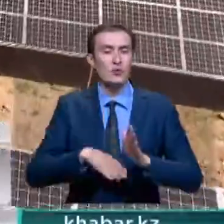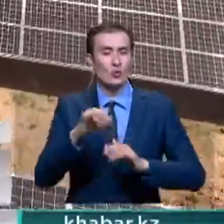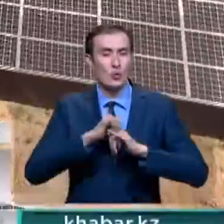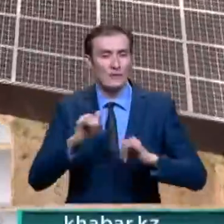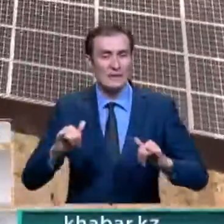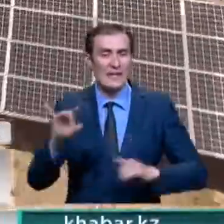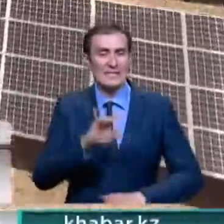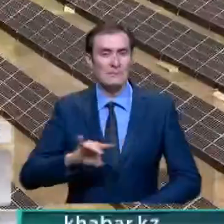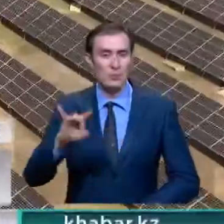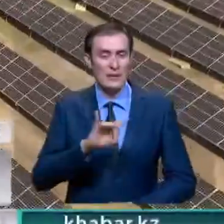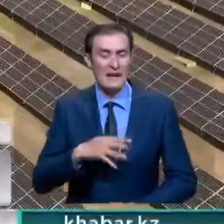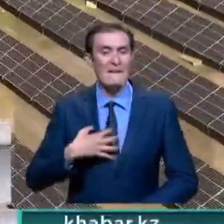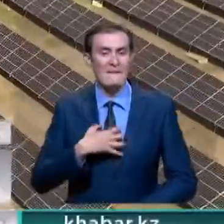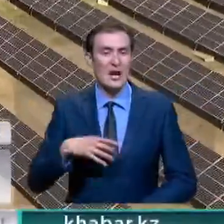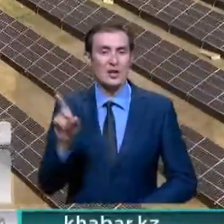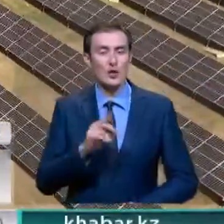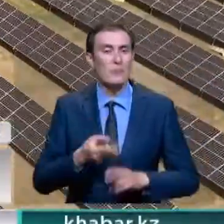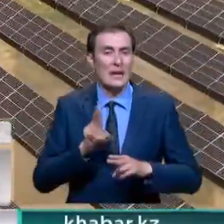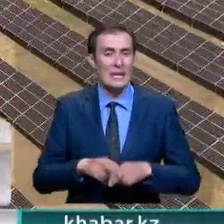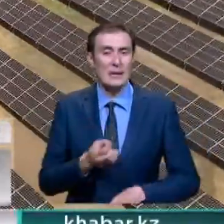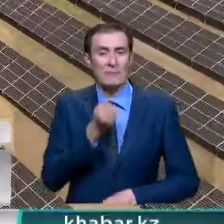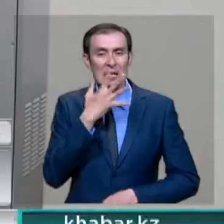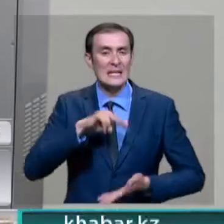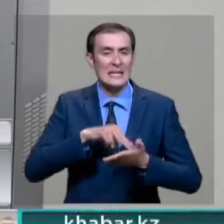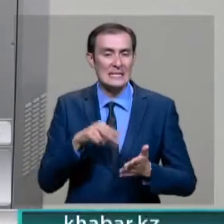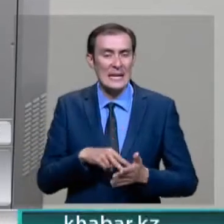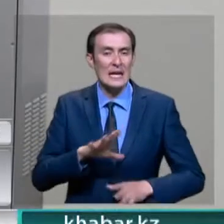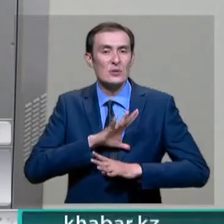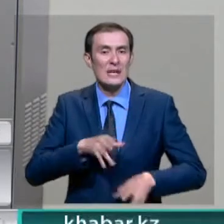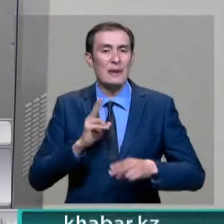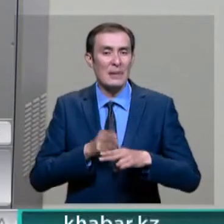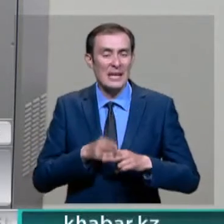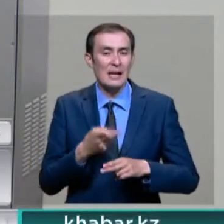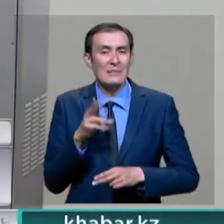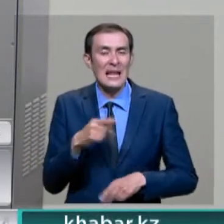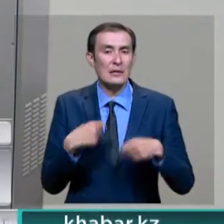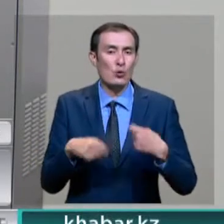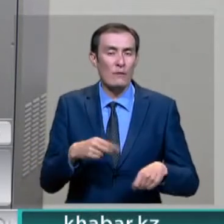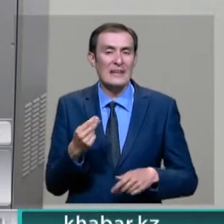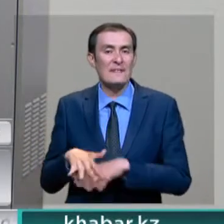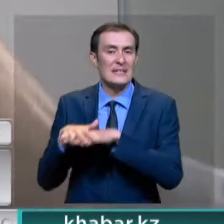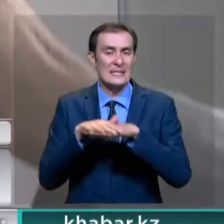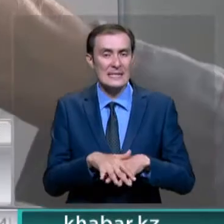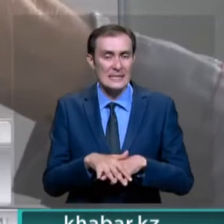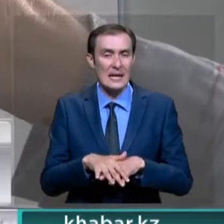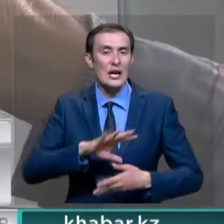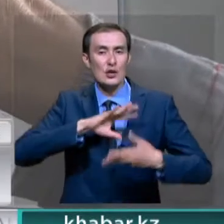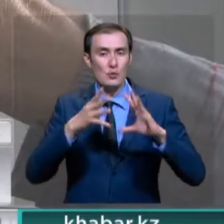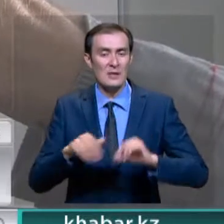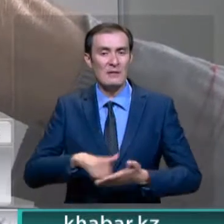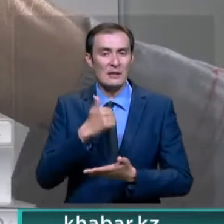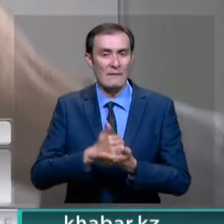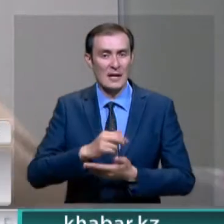устойчивого развития республики. Важно, чтобы эти благие цели не стали барьером для торговли и инвестиций, резюмировал